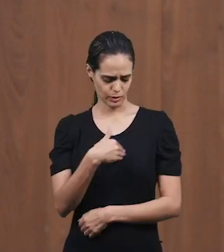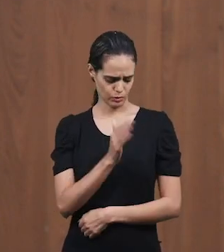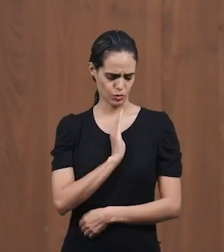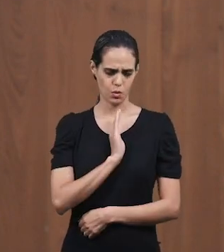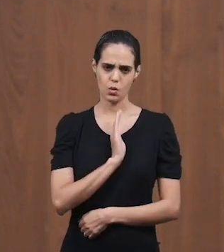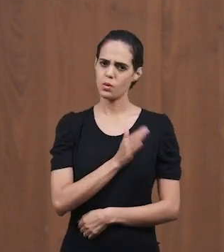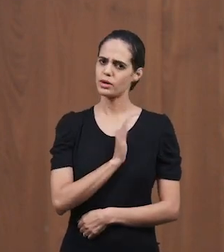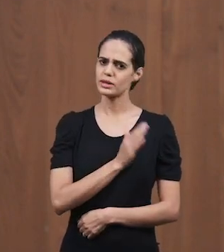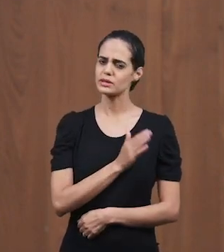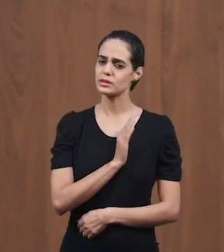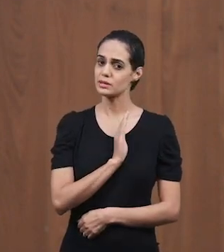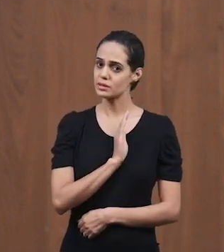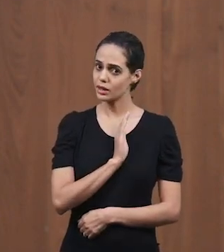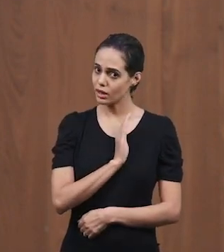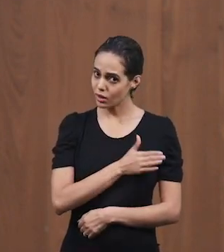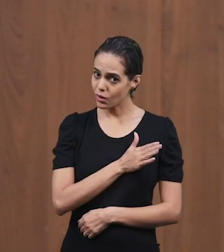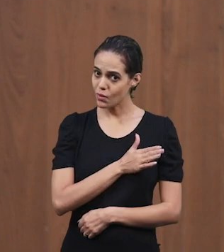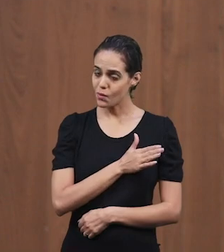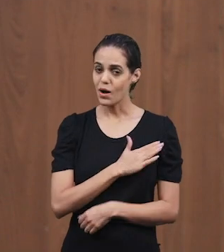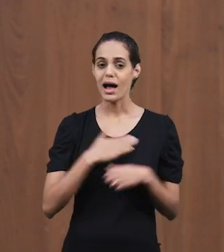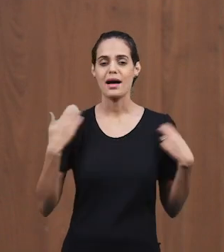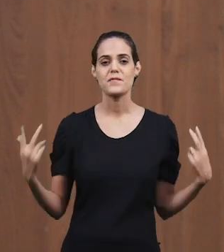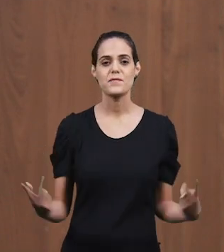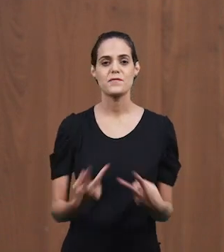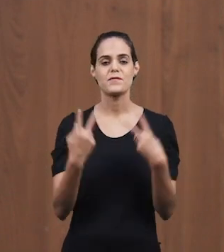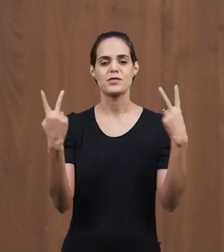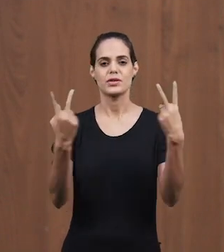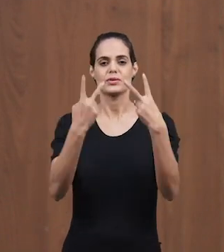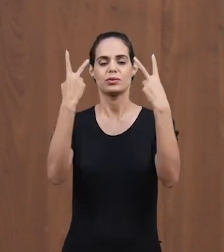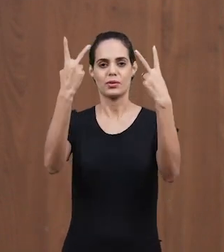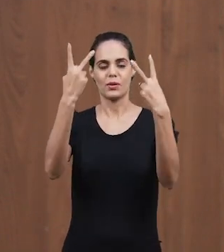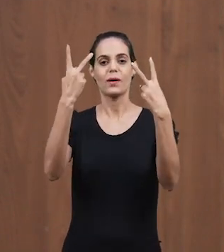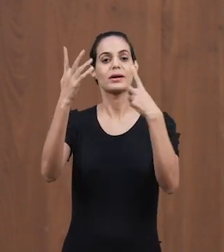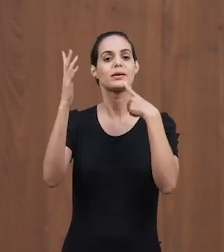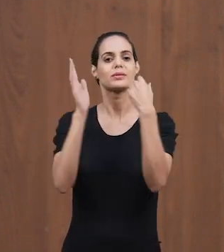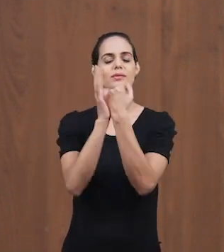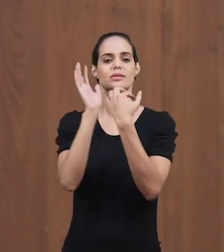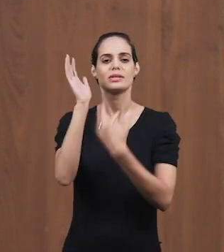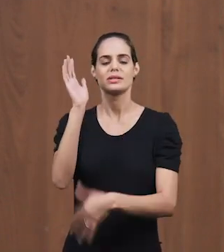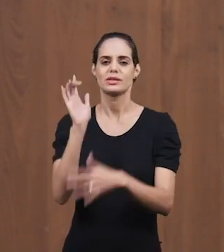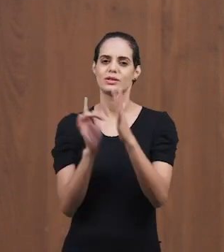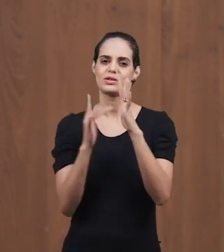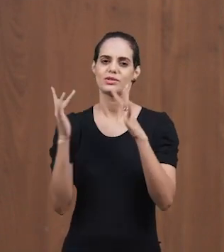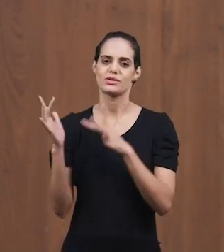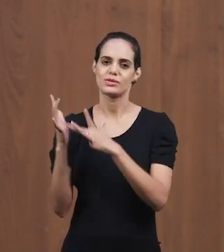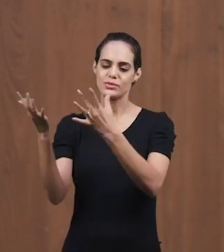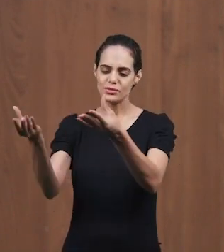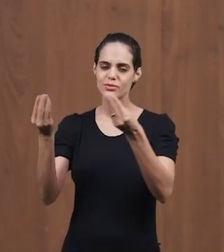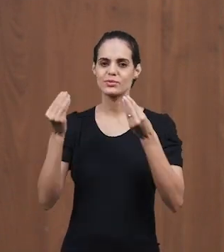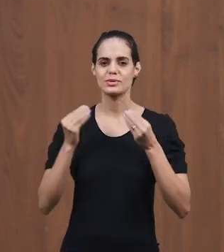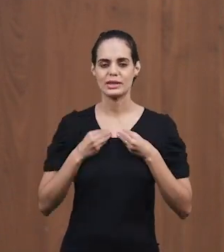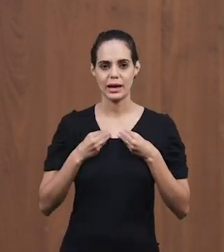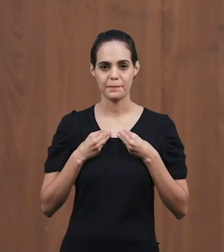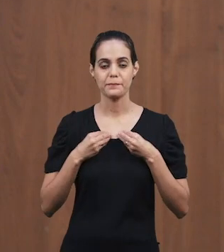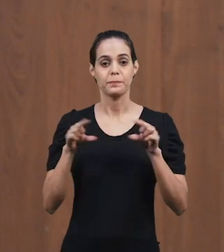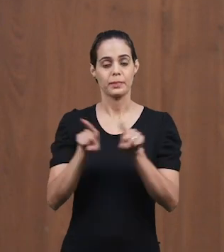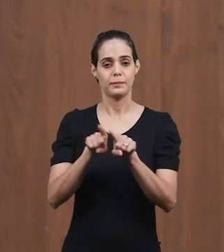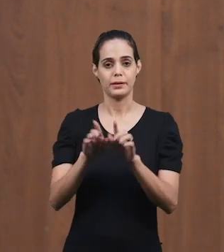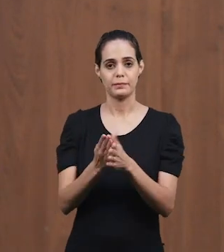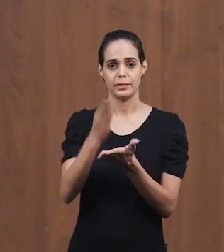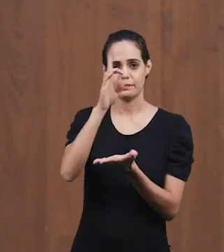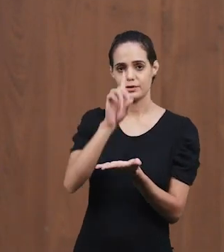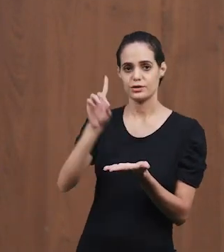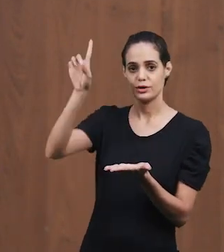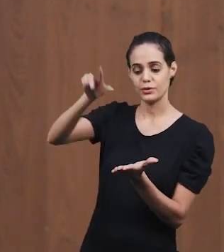de garder dans nos cœurs quelle est la grande victoire le sang de Jésus nous garantit. Nous allons ouvrir nos Bibles. Aussi